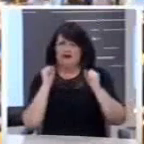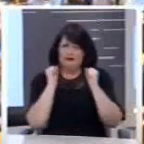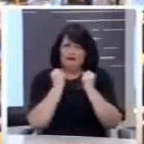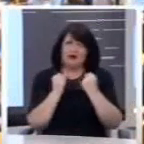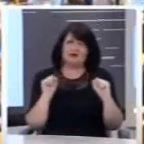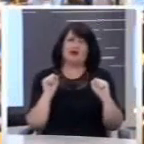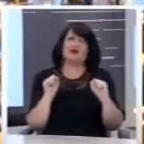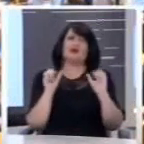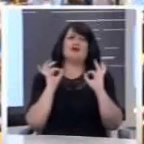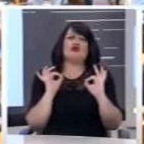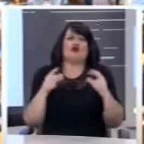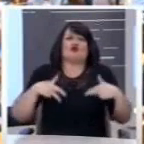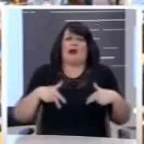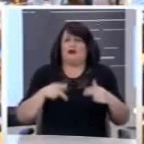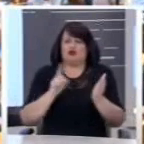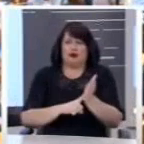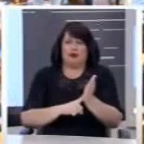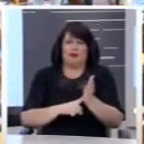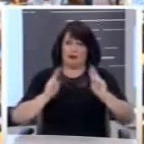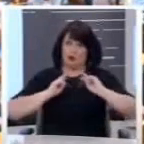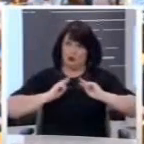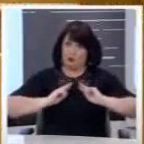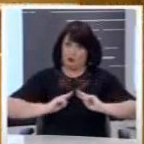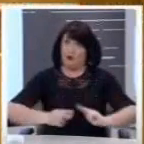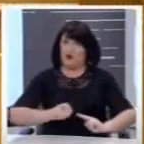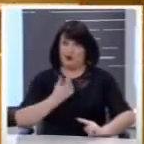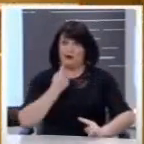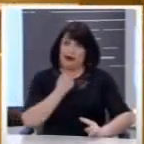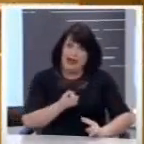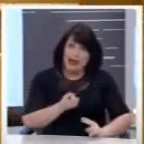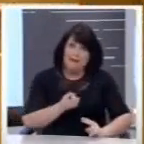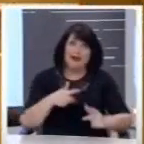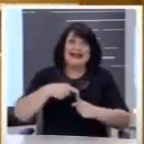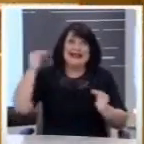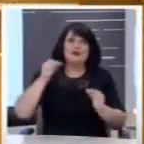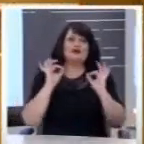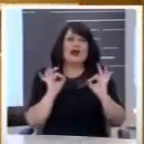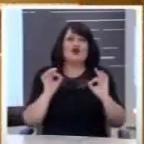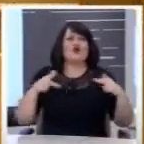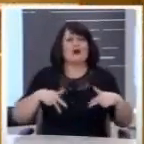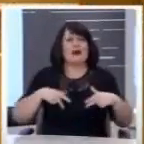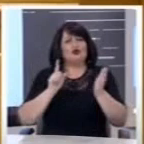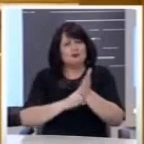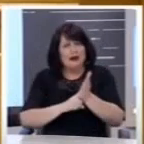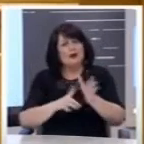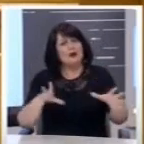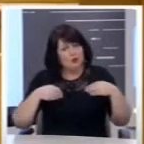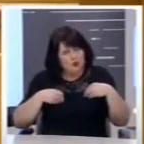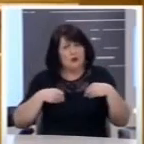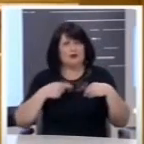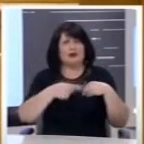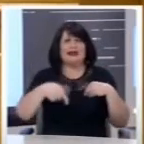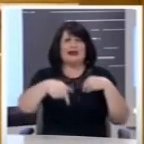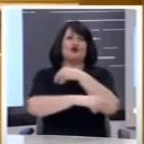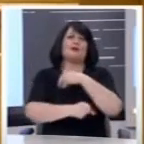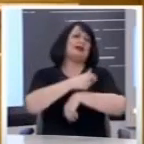με ικανοποίηση ότι αυτή η διατύπωσή μας ότι η Κύπρος πρέπει να είναι ένα κανονικό κράτος έγινε αποδεκτή και υιοθετήθηκε από τον